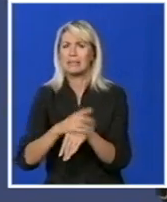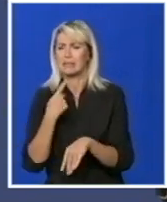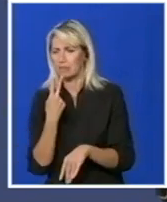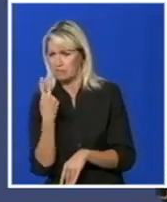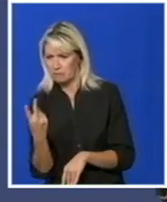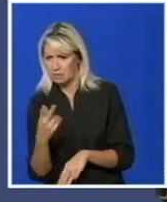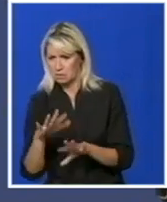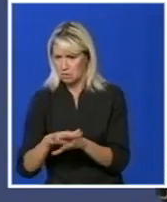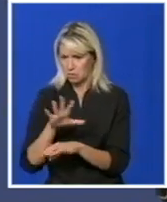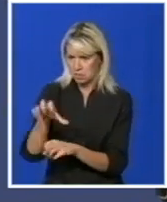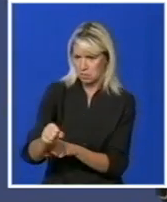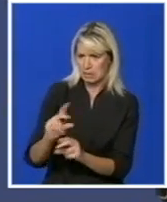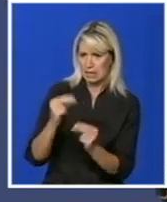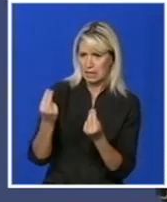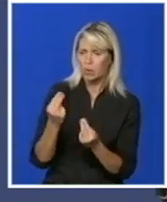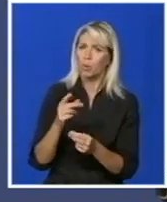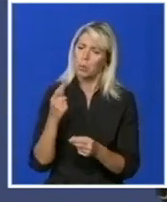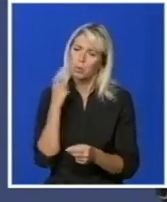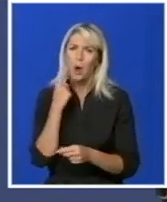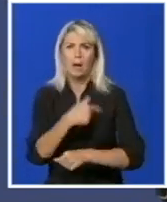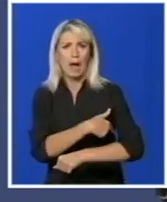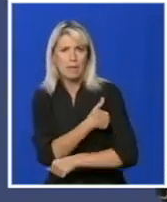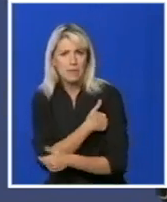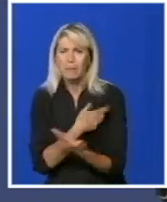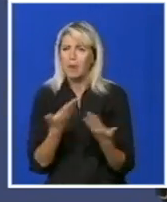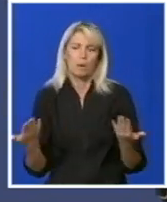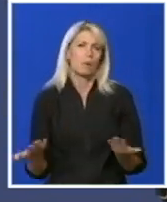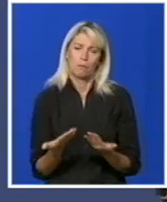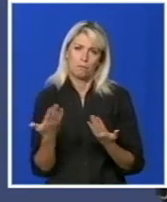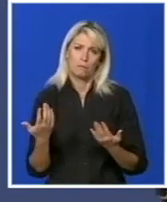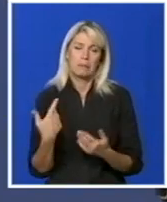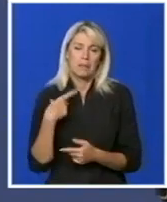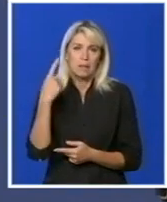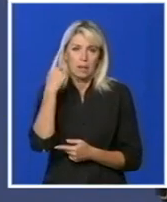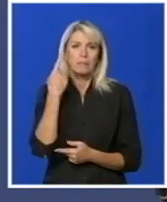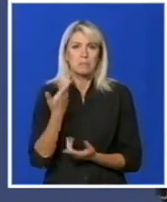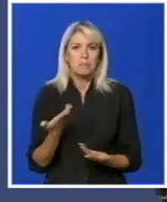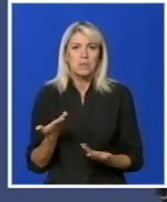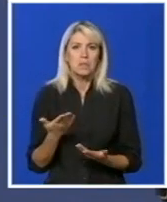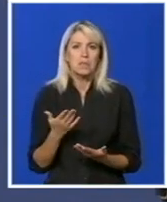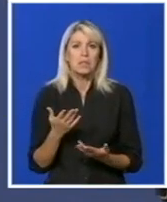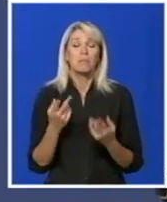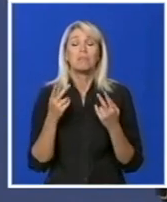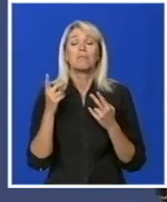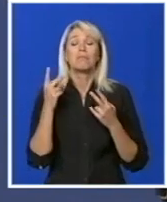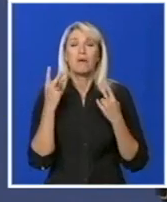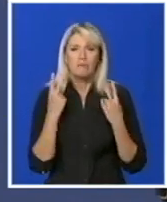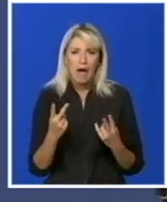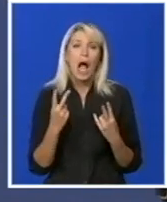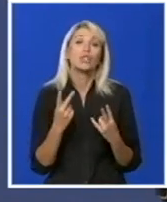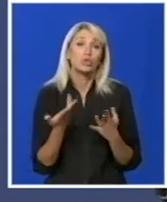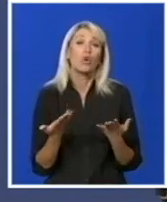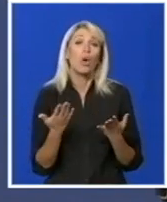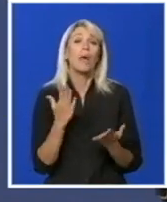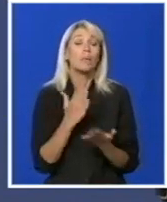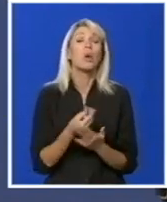vidi da li je stvarno tako u dobrom stanju. Mislim da nije štetno, šta više, veoma važno i veoma poželjno da